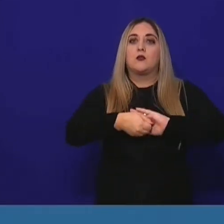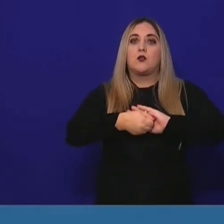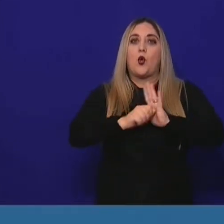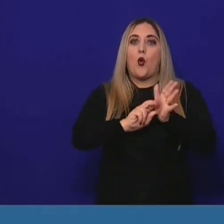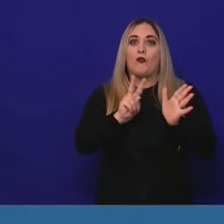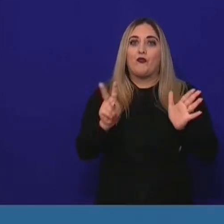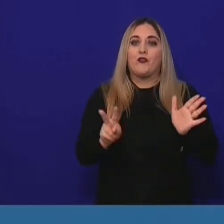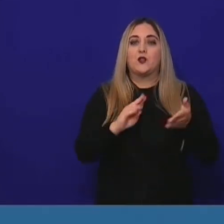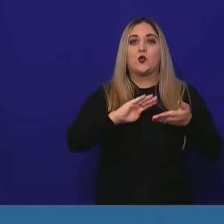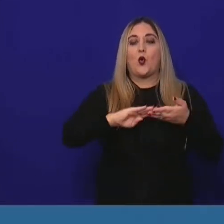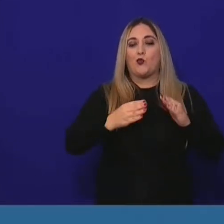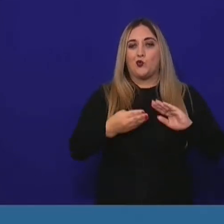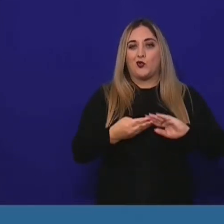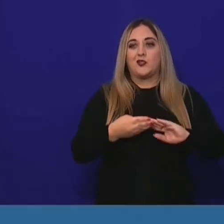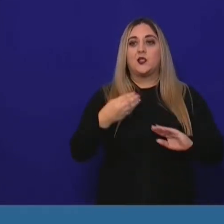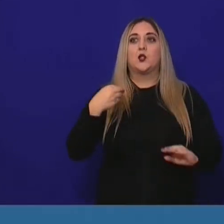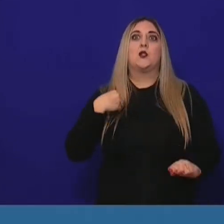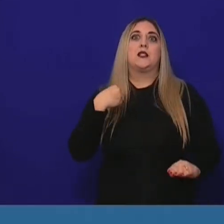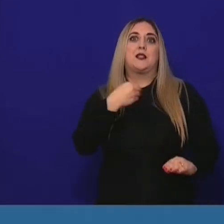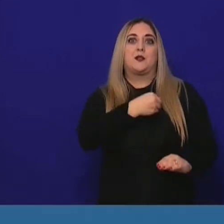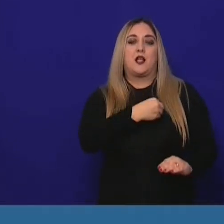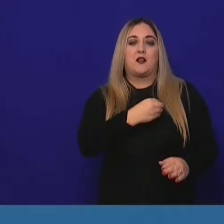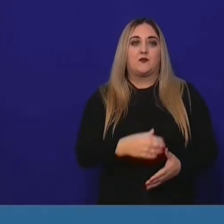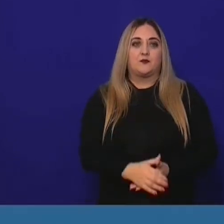u anke dawk in-nies li jkunu qegħdin jitlu fl-ITU.